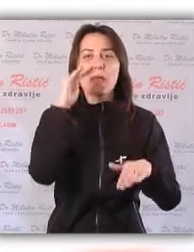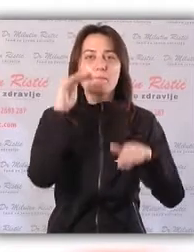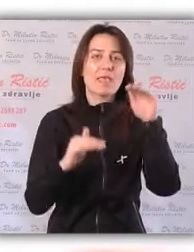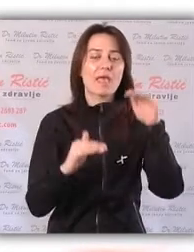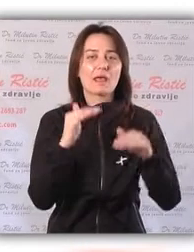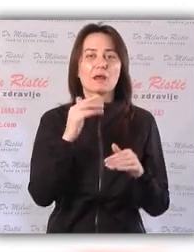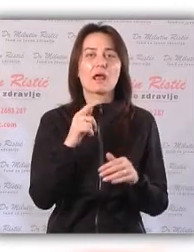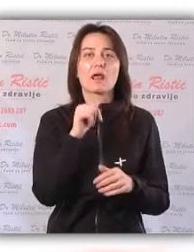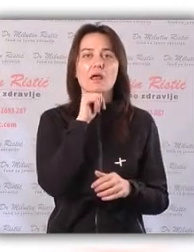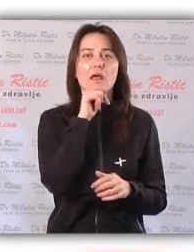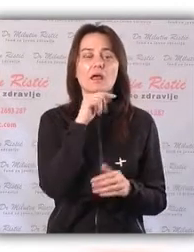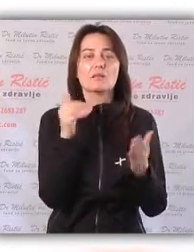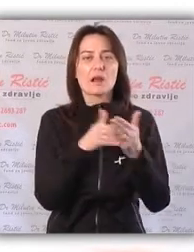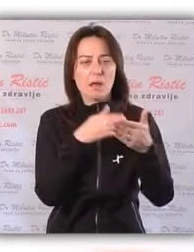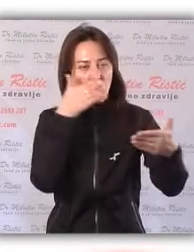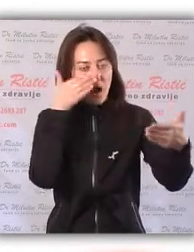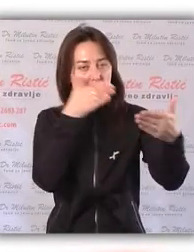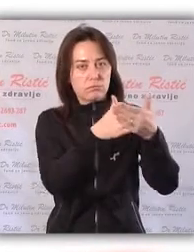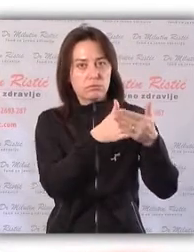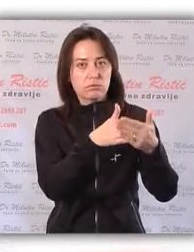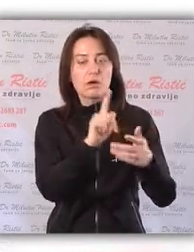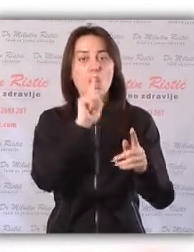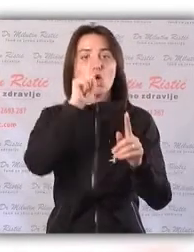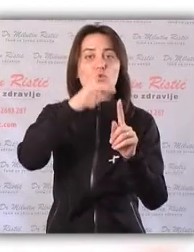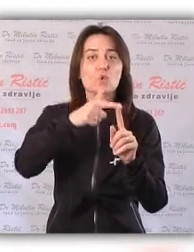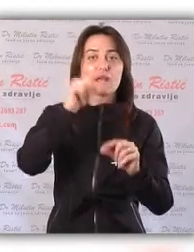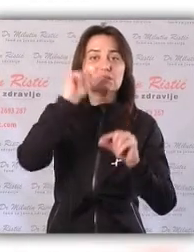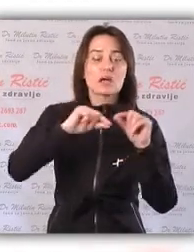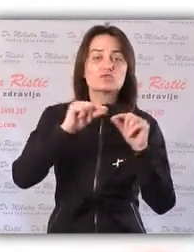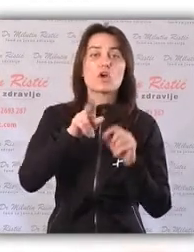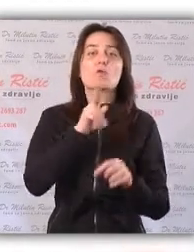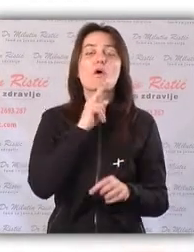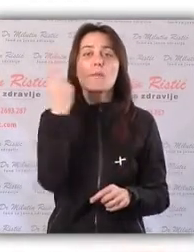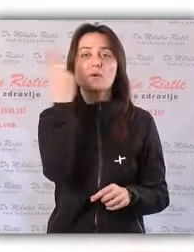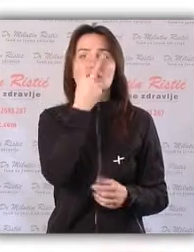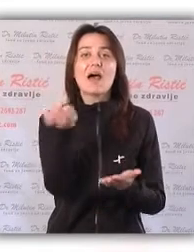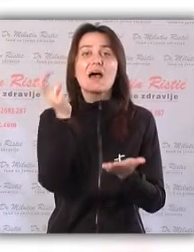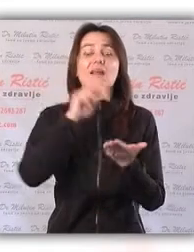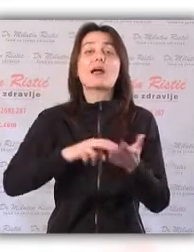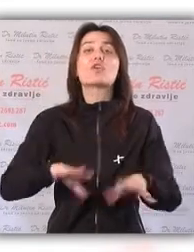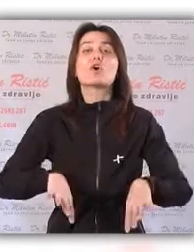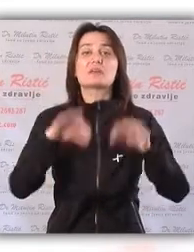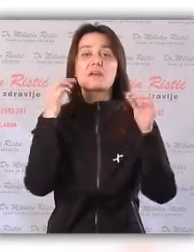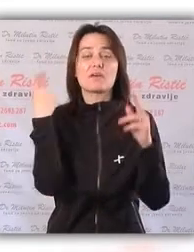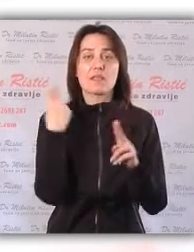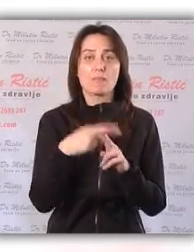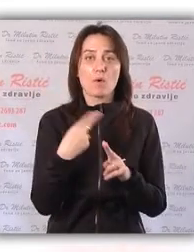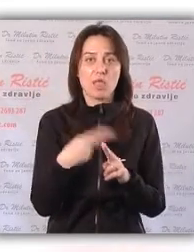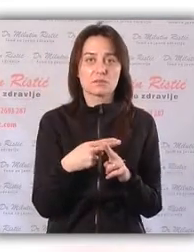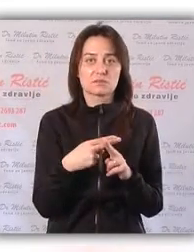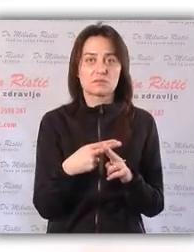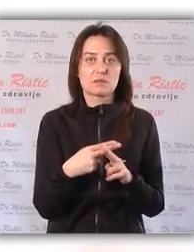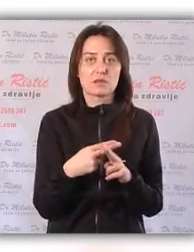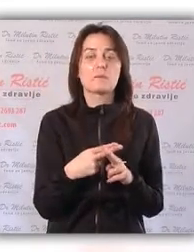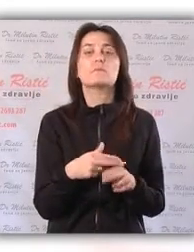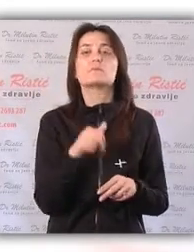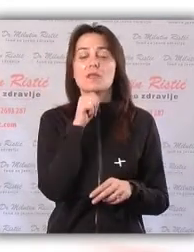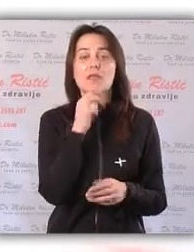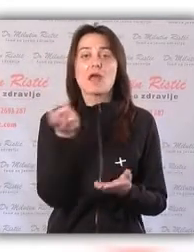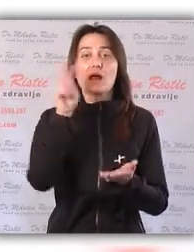Zato sve mere države, društva treba biti usmerene u pravcu sekundarne prevencije koja podrazumeva zapravo rano otkrivanje